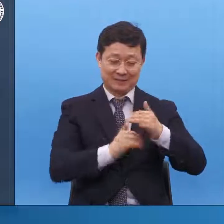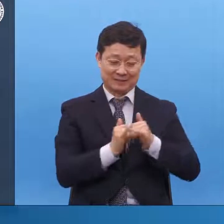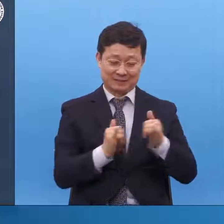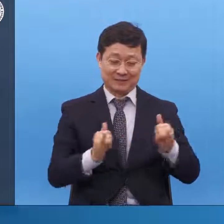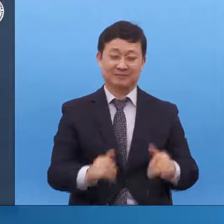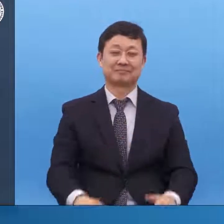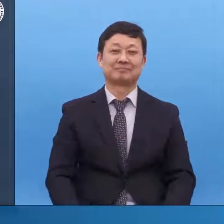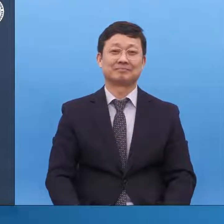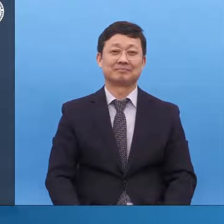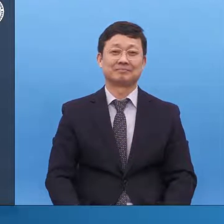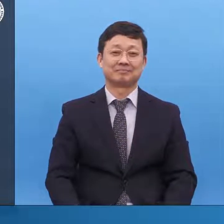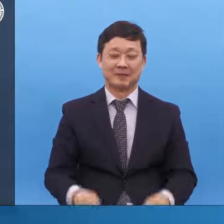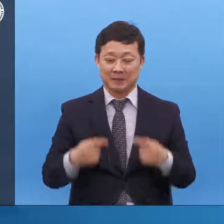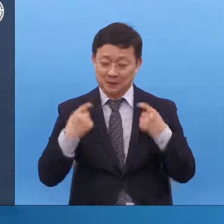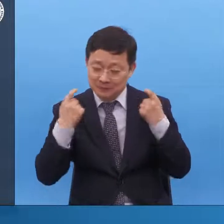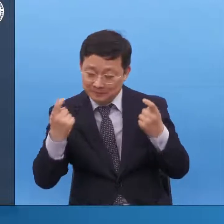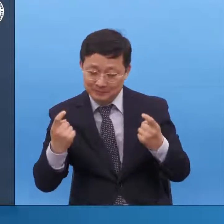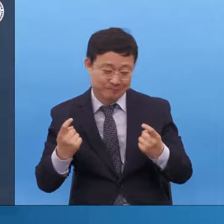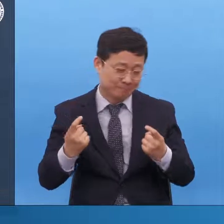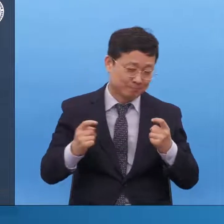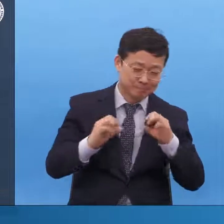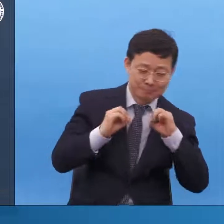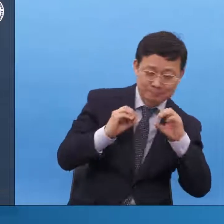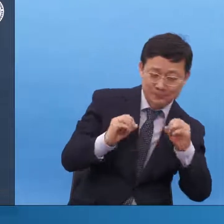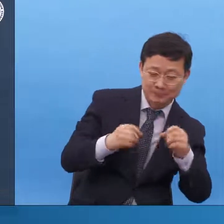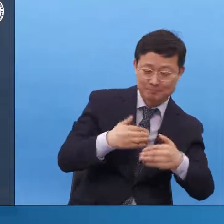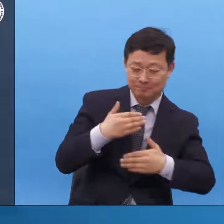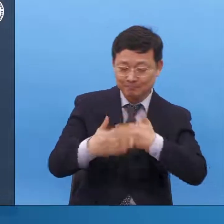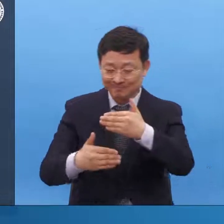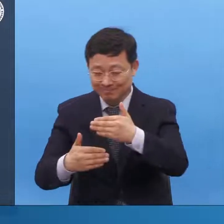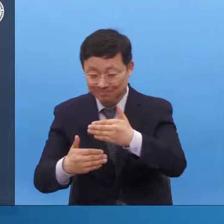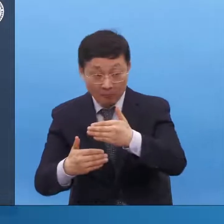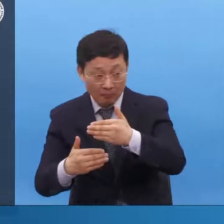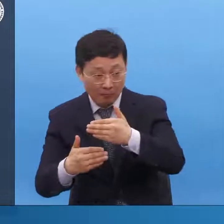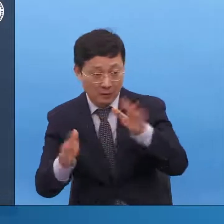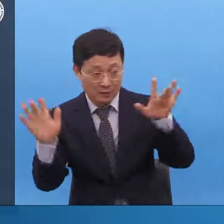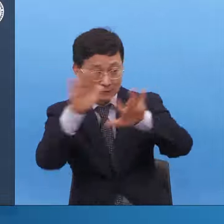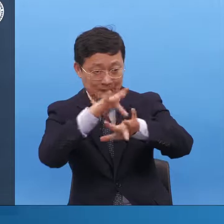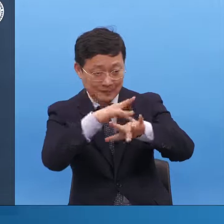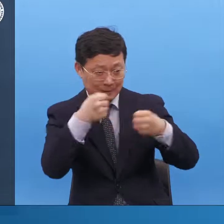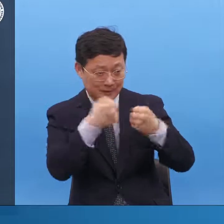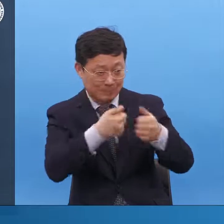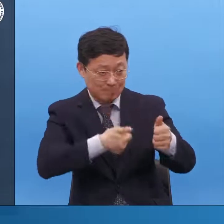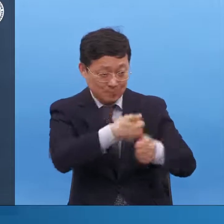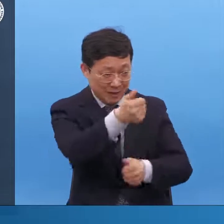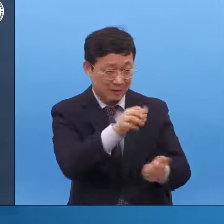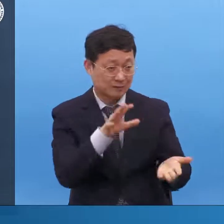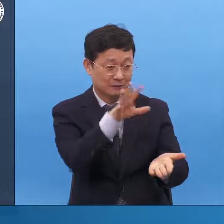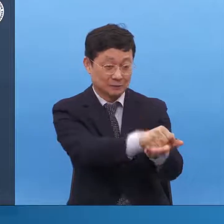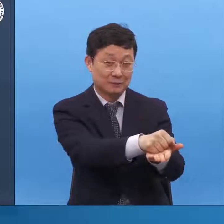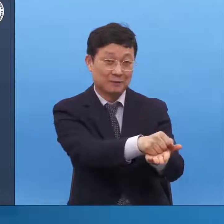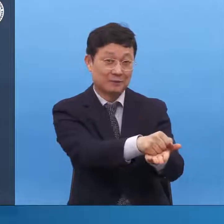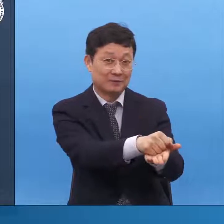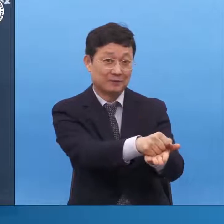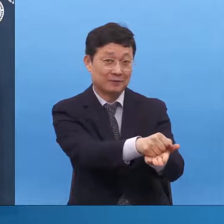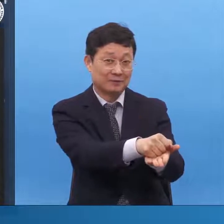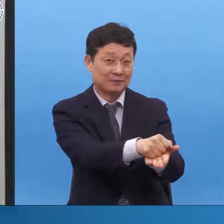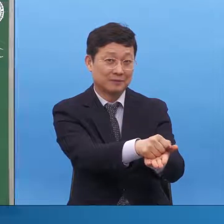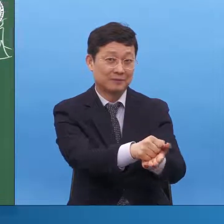길 갈 remain. 수 있어. 술래자. Only then can you walk the path 그래야 as 흑암 pilgrims. 꺾을 수 있어. Only 정복자. then can you conquer darkness as the conquerors.